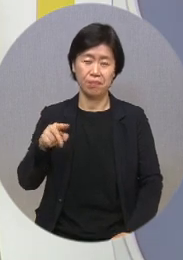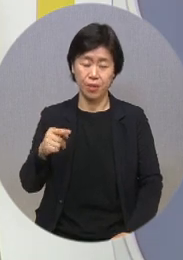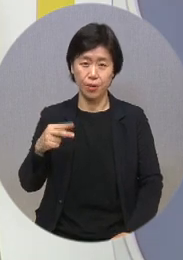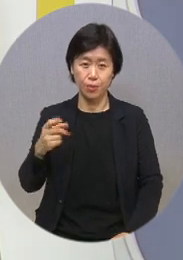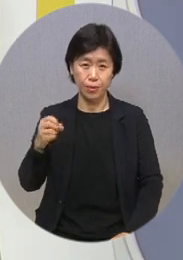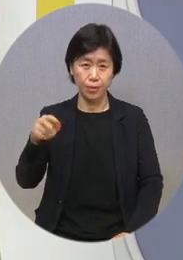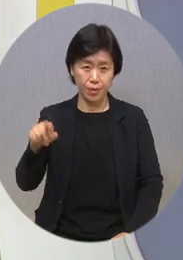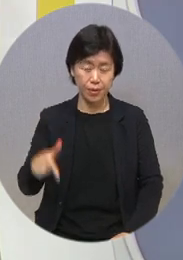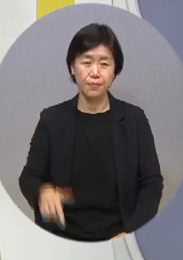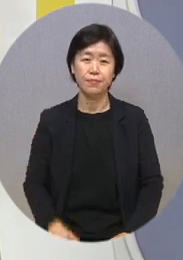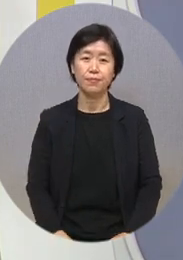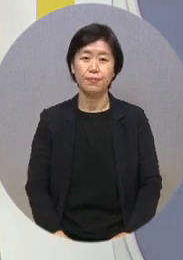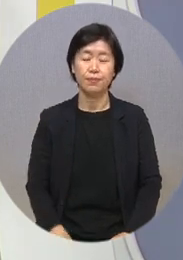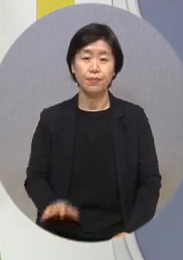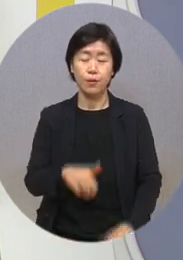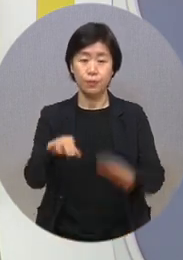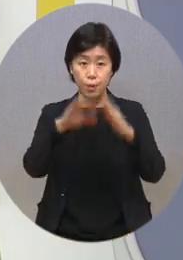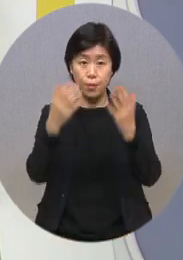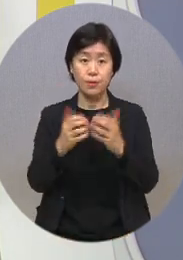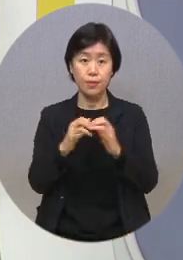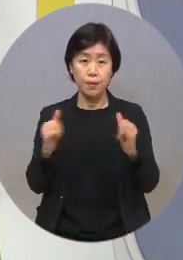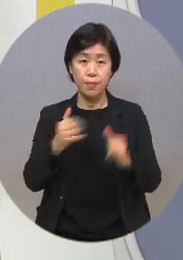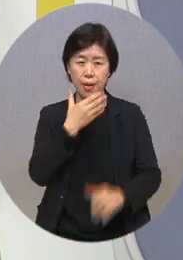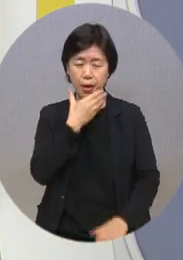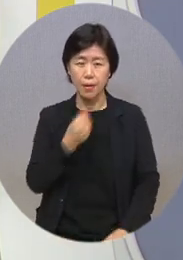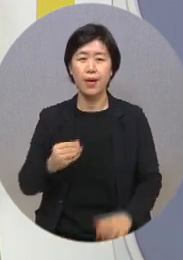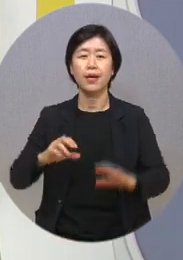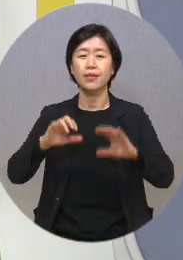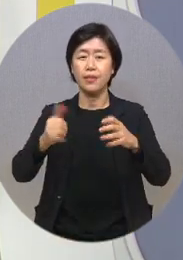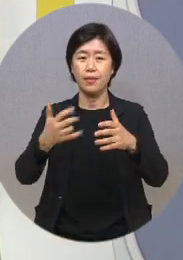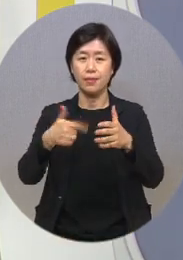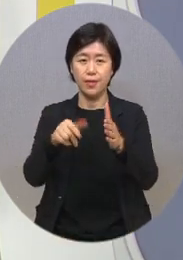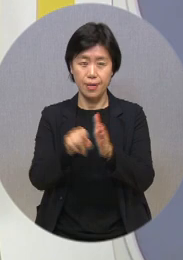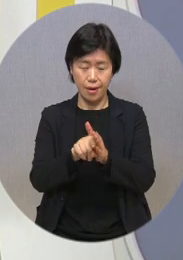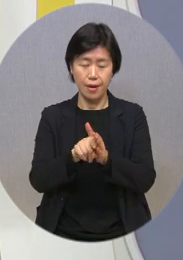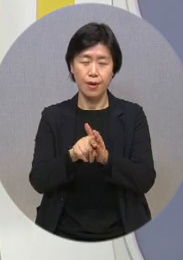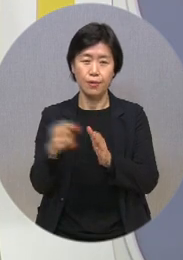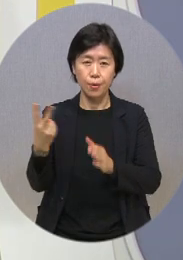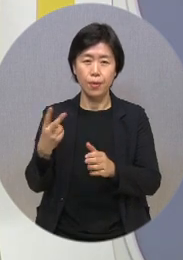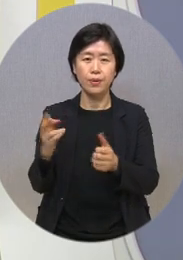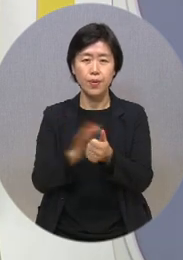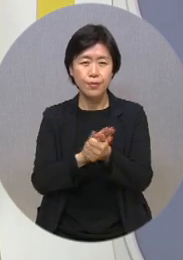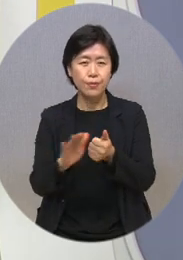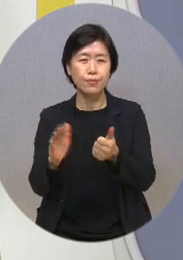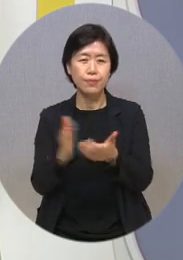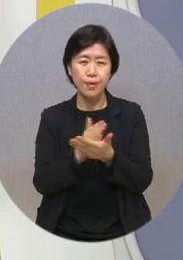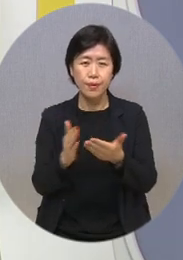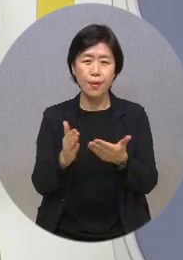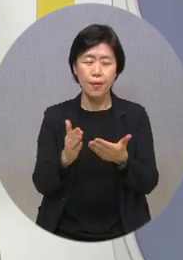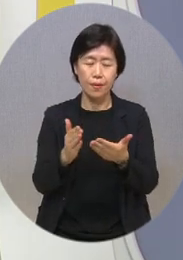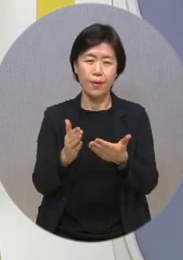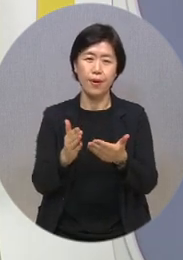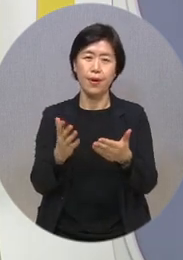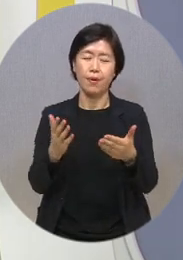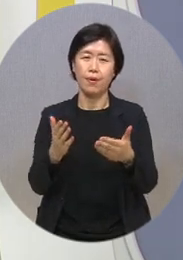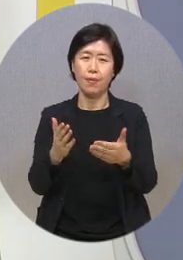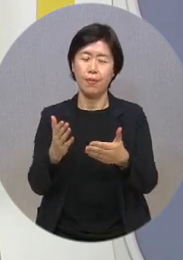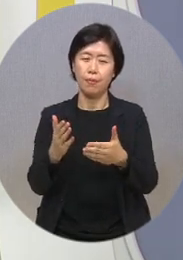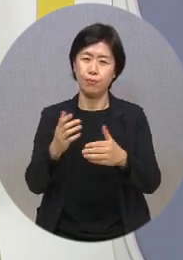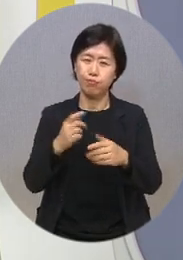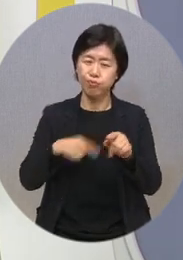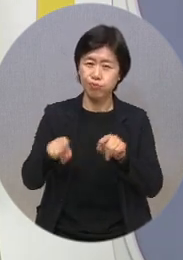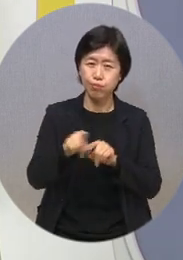이렇게 우리 모두가 행복한 세상을 위한 방송, 그리고 나눔과 배려가 살아 숨쉬는 이곳 복지TV